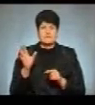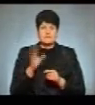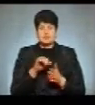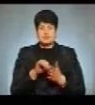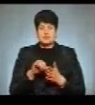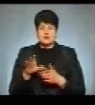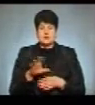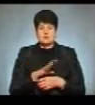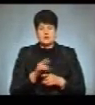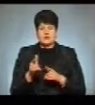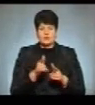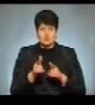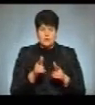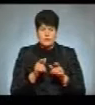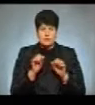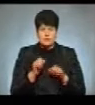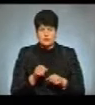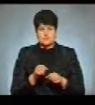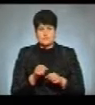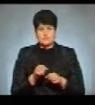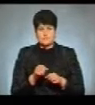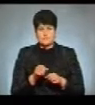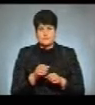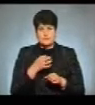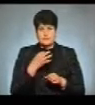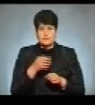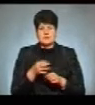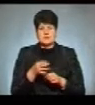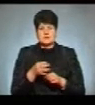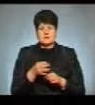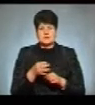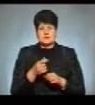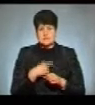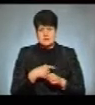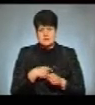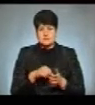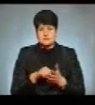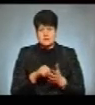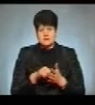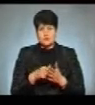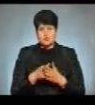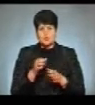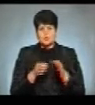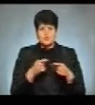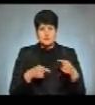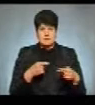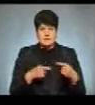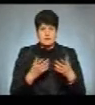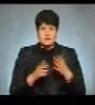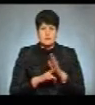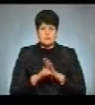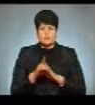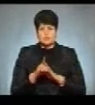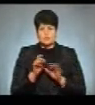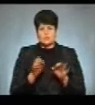були готові безпосередньо, може відповісти за потерпілого та себе як представника до судових дебатів. Однак на початку